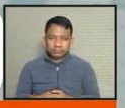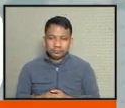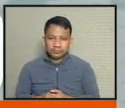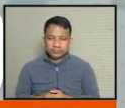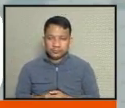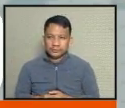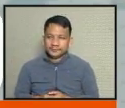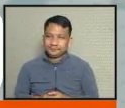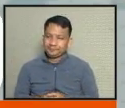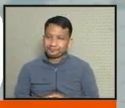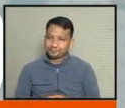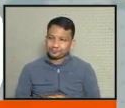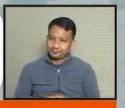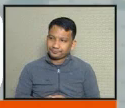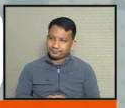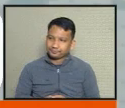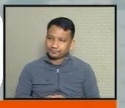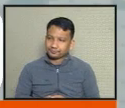Ano po?